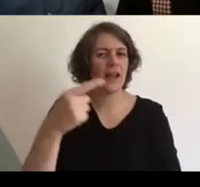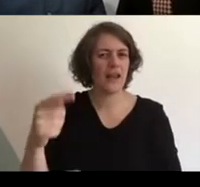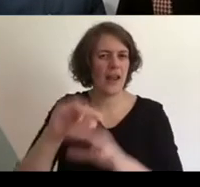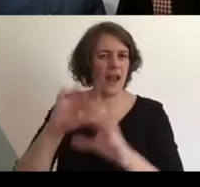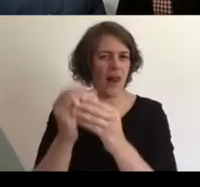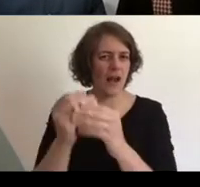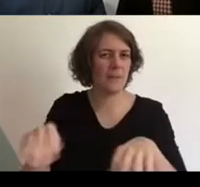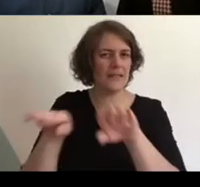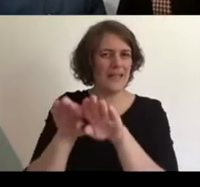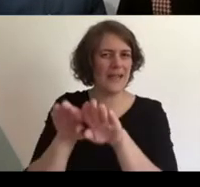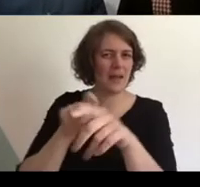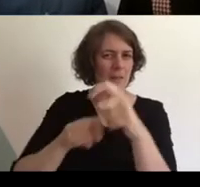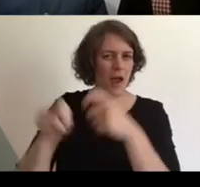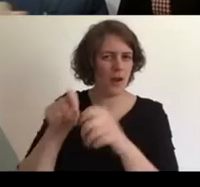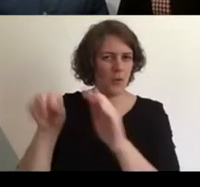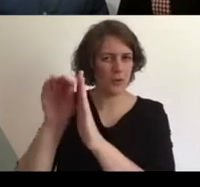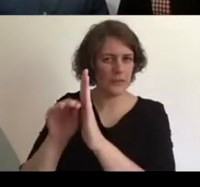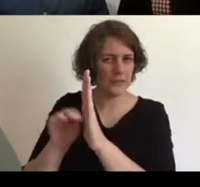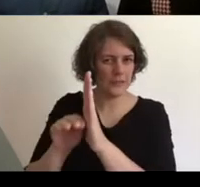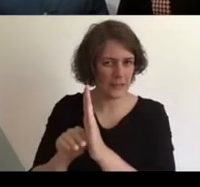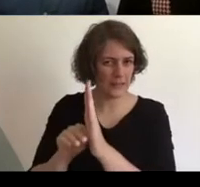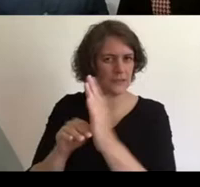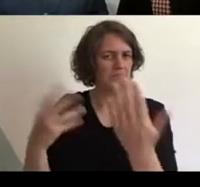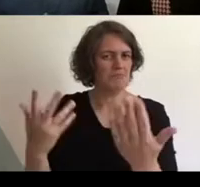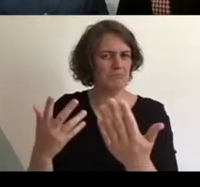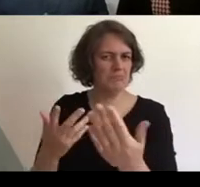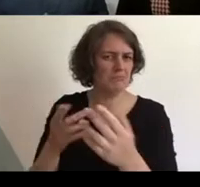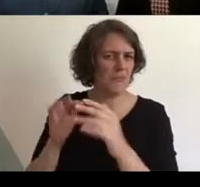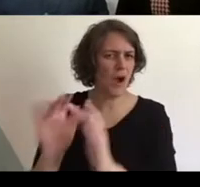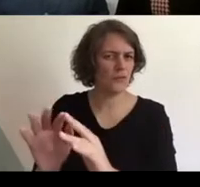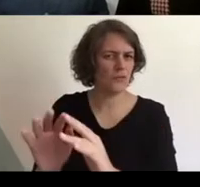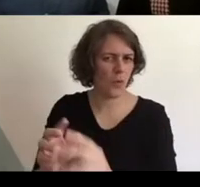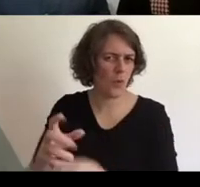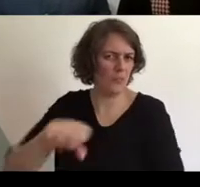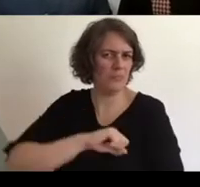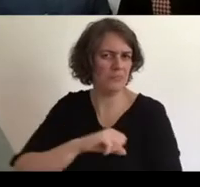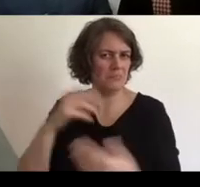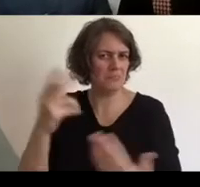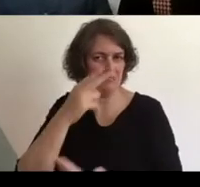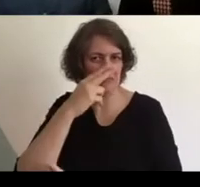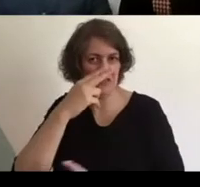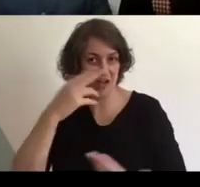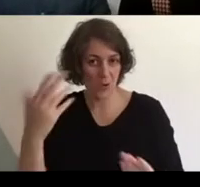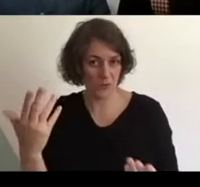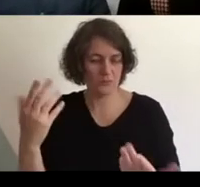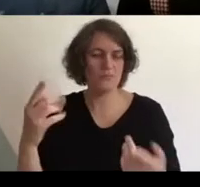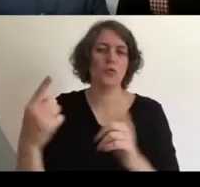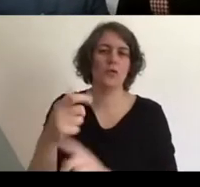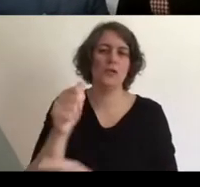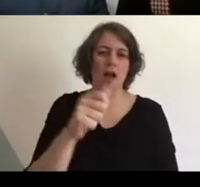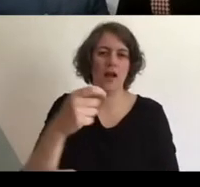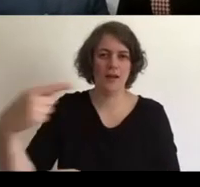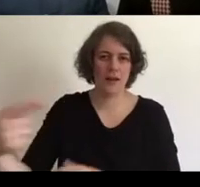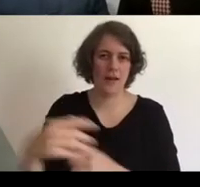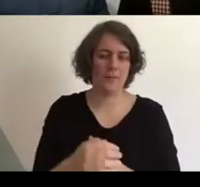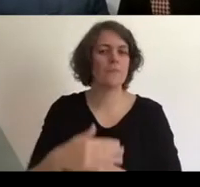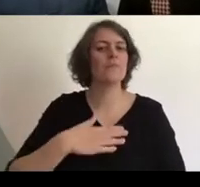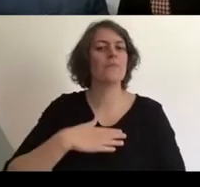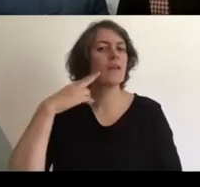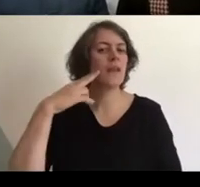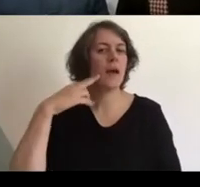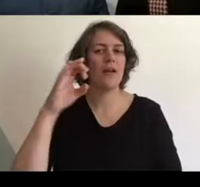in Zukunft abkürzen. Mein Name ist Felicitas Käfer. Ich koordiniere in Erlangen das Projekt Kommune